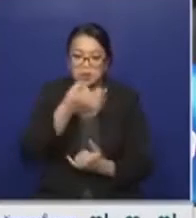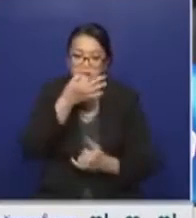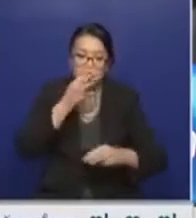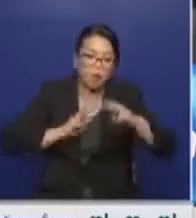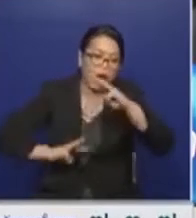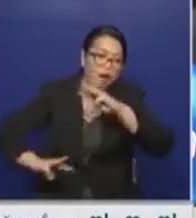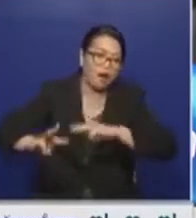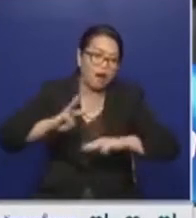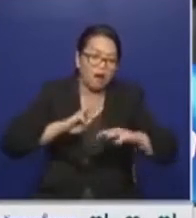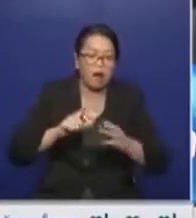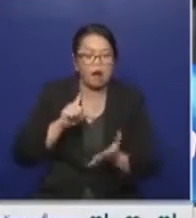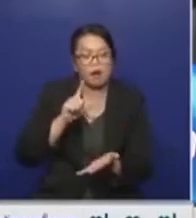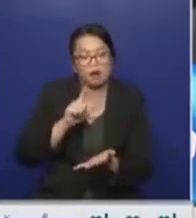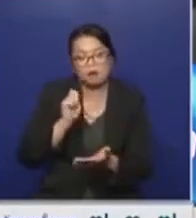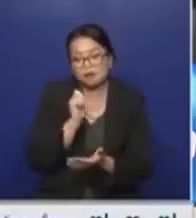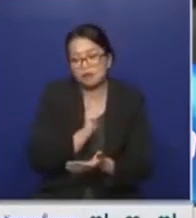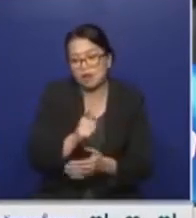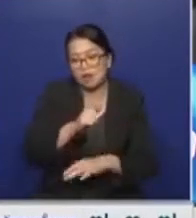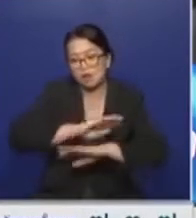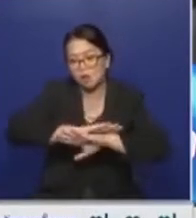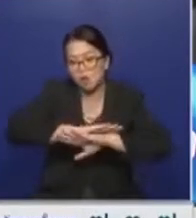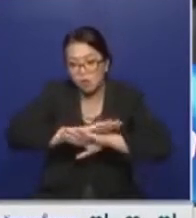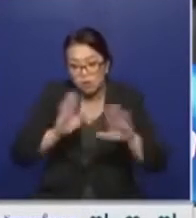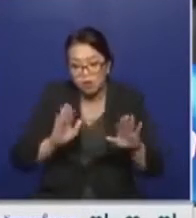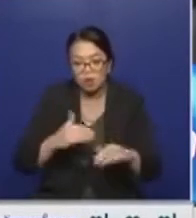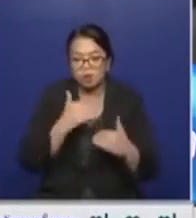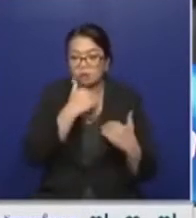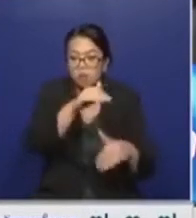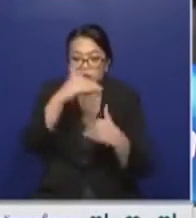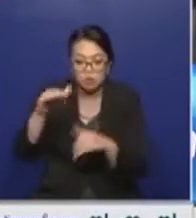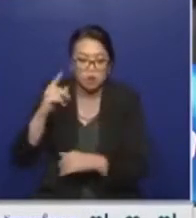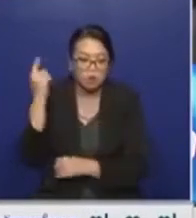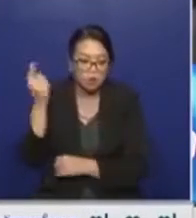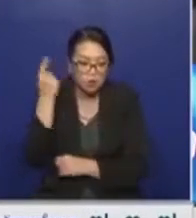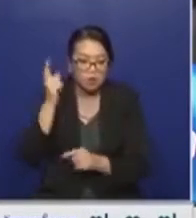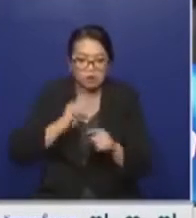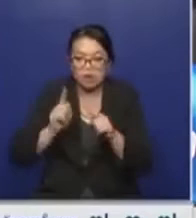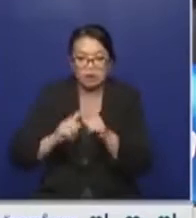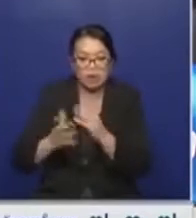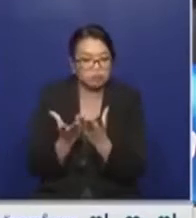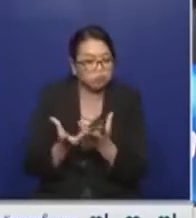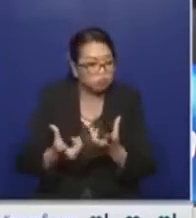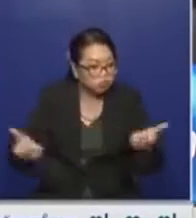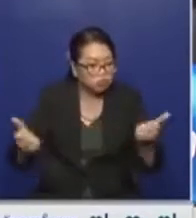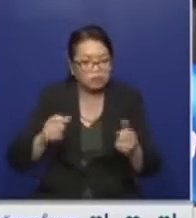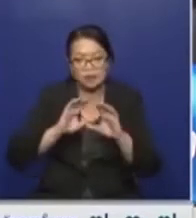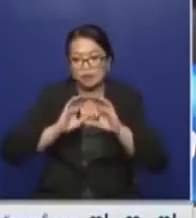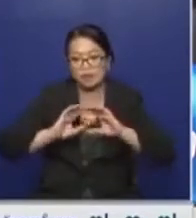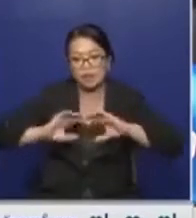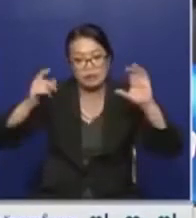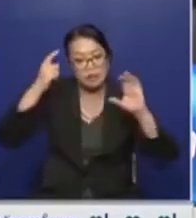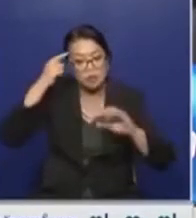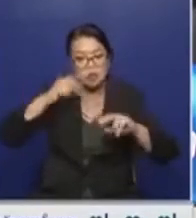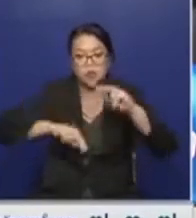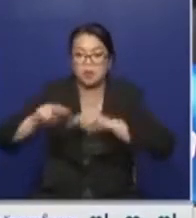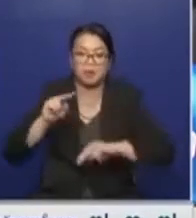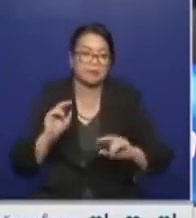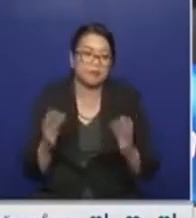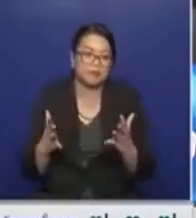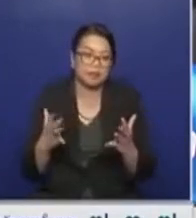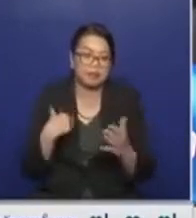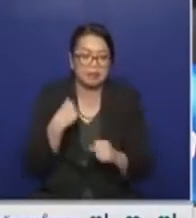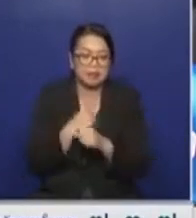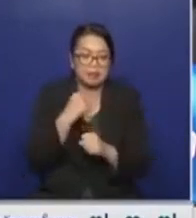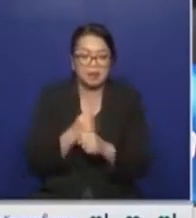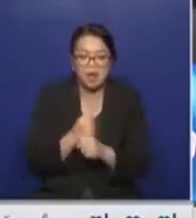วันที่จะถูกเลิกจ้างยานยนต์ส่งออกท่องเที่ยว SME ป่นปี้ไปหมดรัฐบาลเนี่ยไม่คิดจะดูแลนะคะแล้วก็ทำง